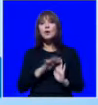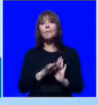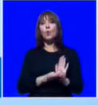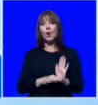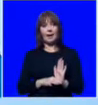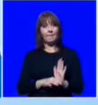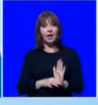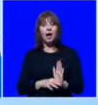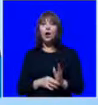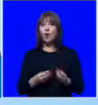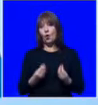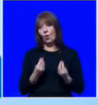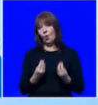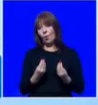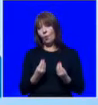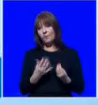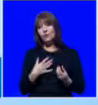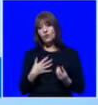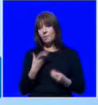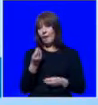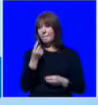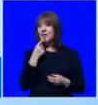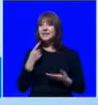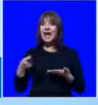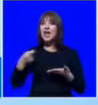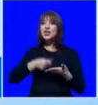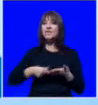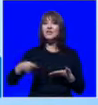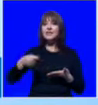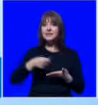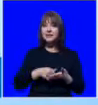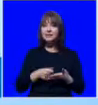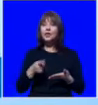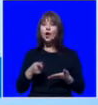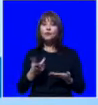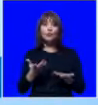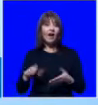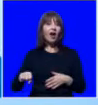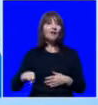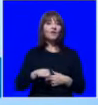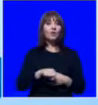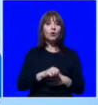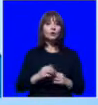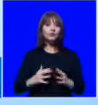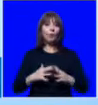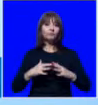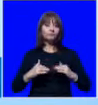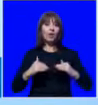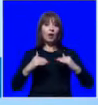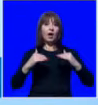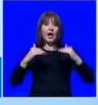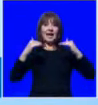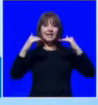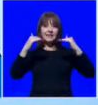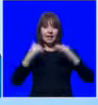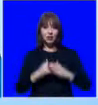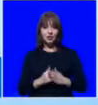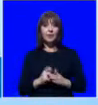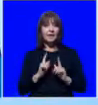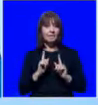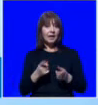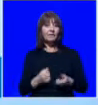Хубаво е, че има толкова много пари за инвестиции. Знаете, инвестициите водят до растеж, ако се направят както трябва, дори държавните такива. Те трябва